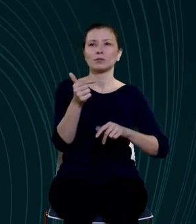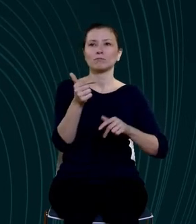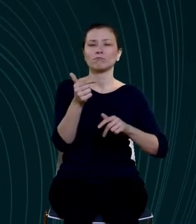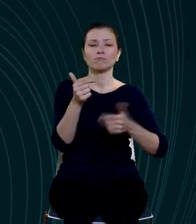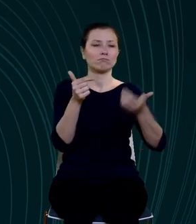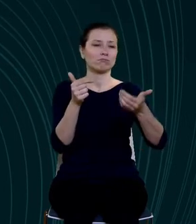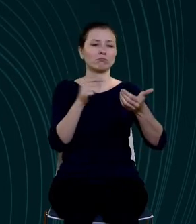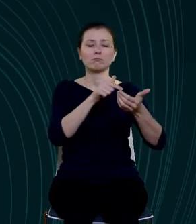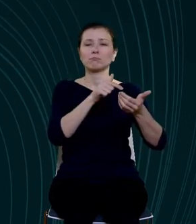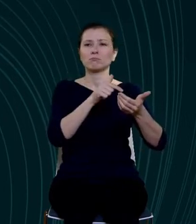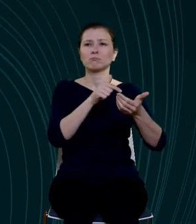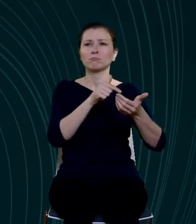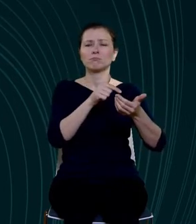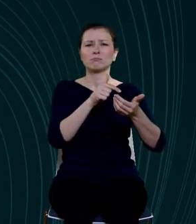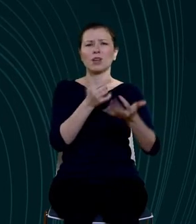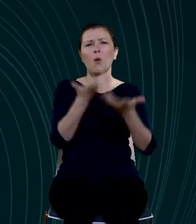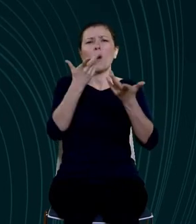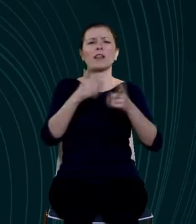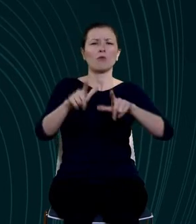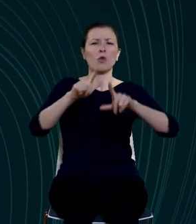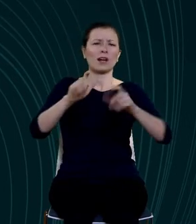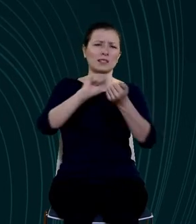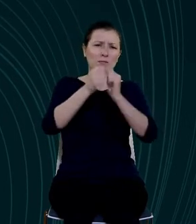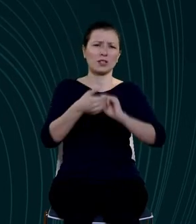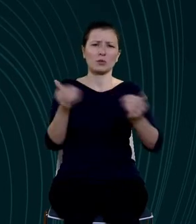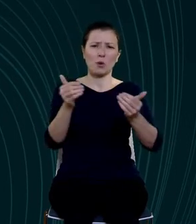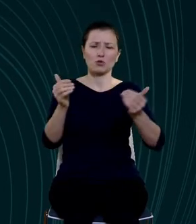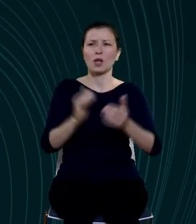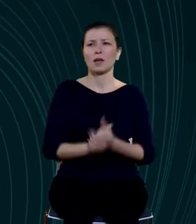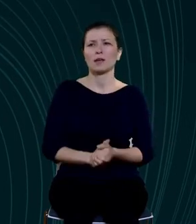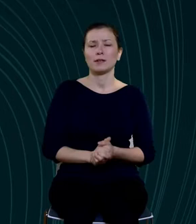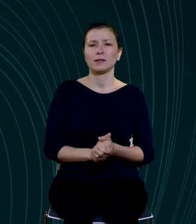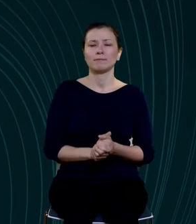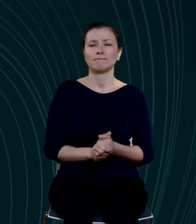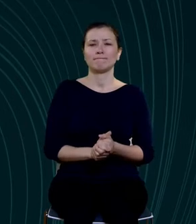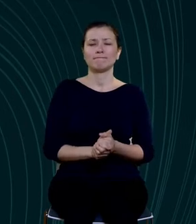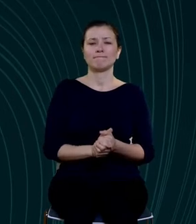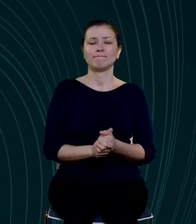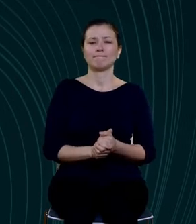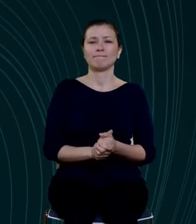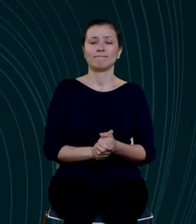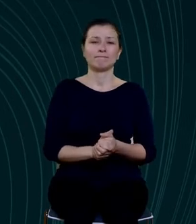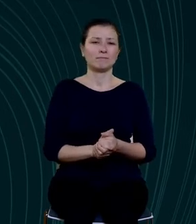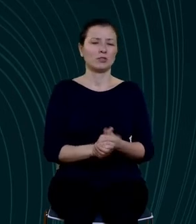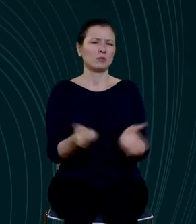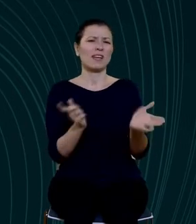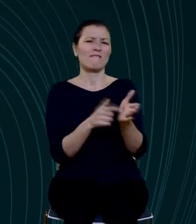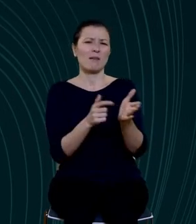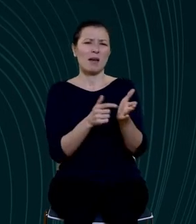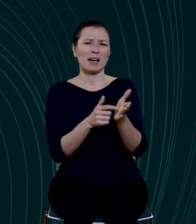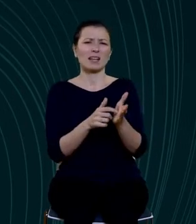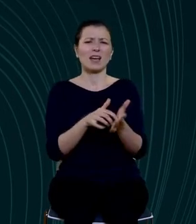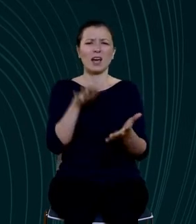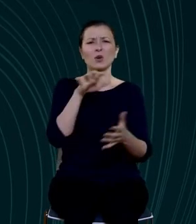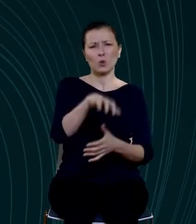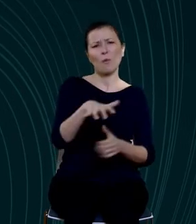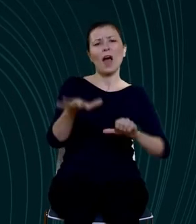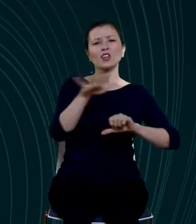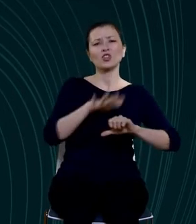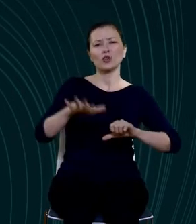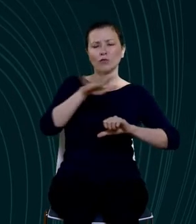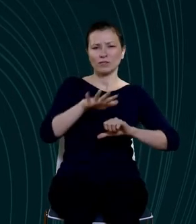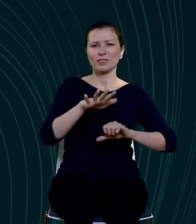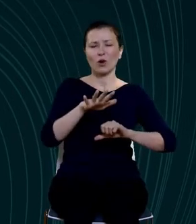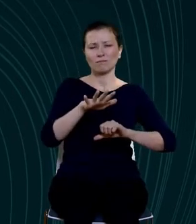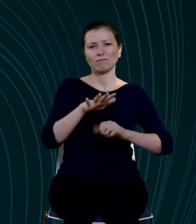prostej zmiany lokalizacji. I to są takie wymagania, nazwijmy to środowiskowe, użyteczne.